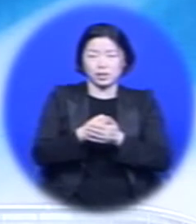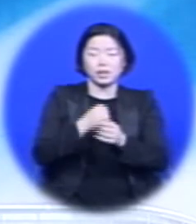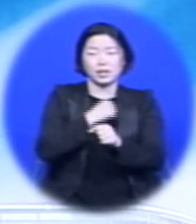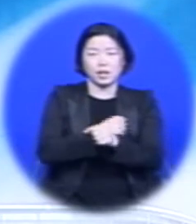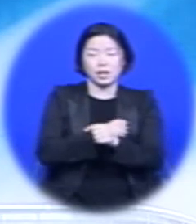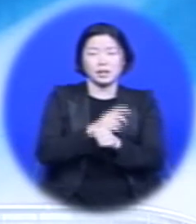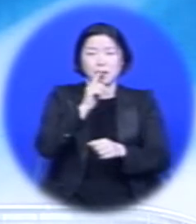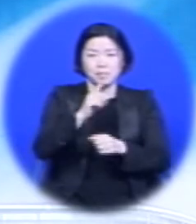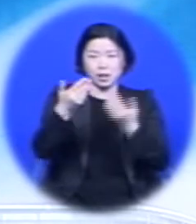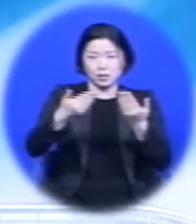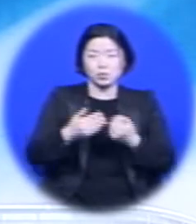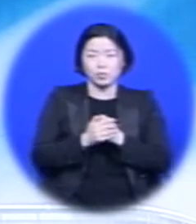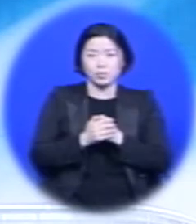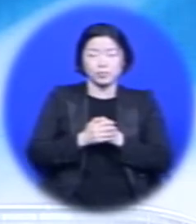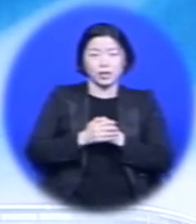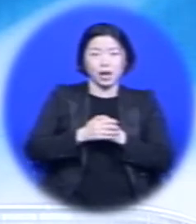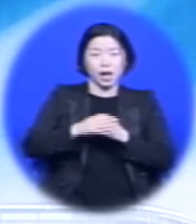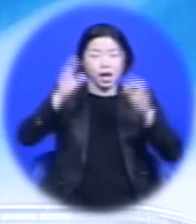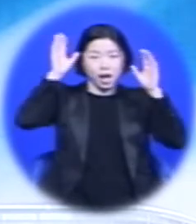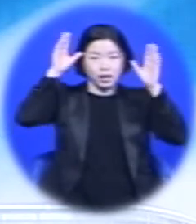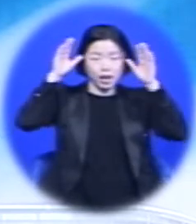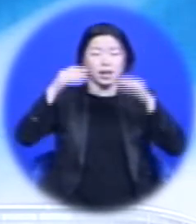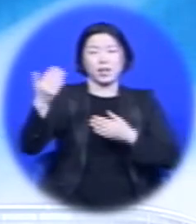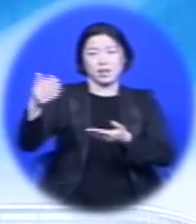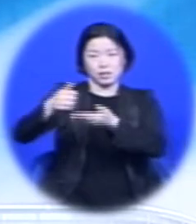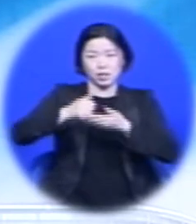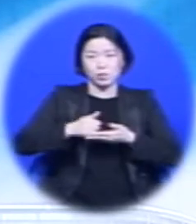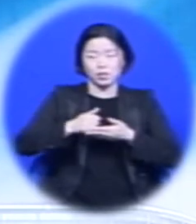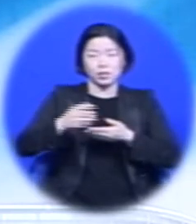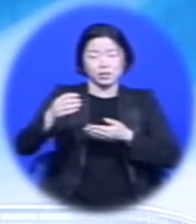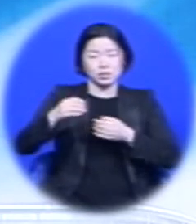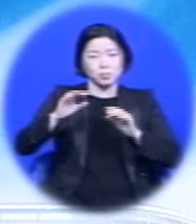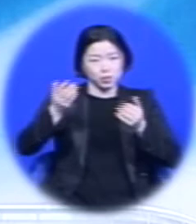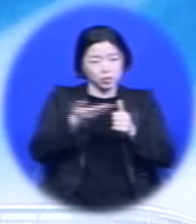하는데 개를 데려와서 기르겠다는 겁니다.